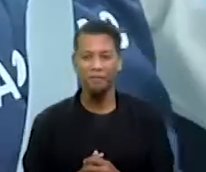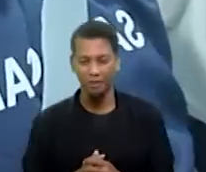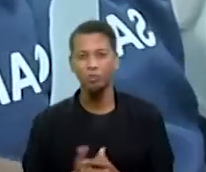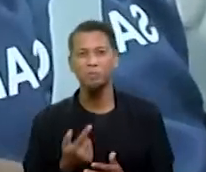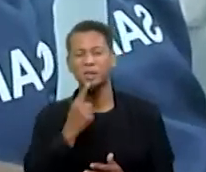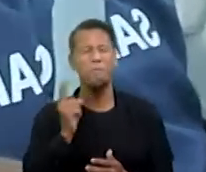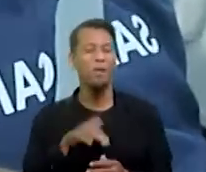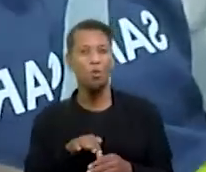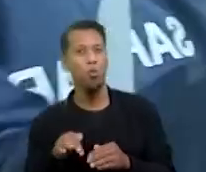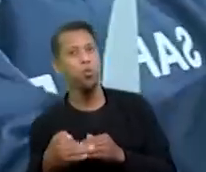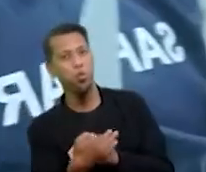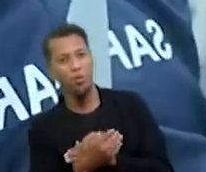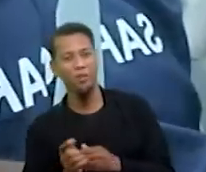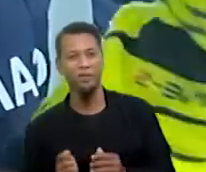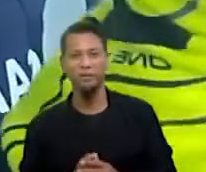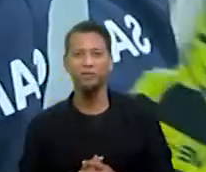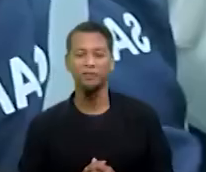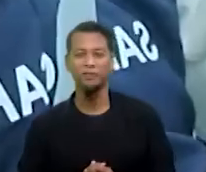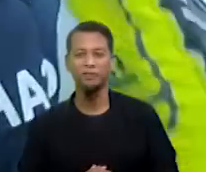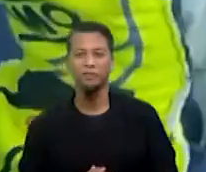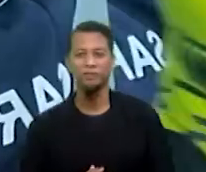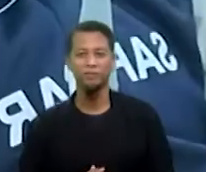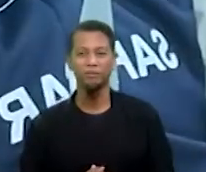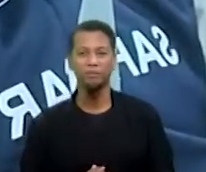Wow, how maximum speed you can drive?